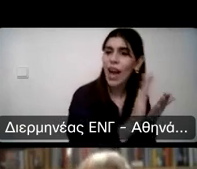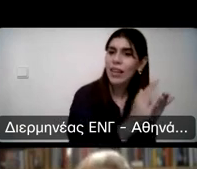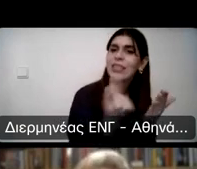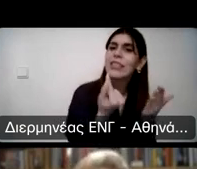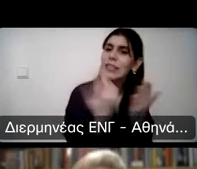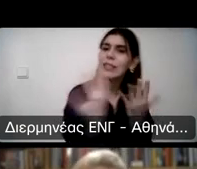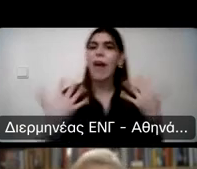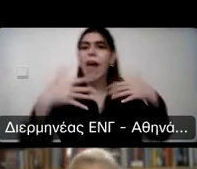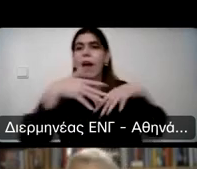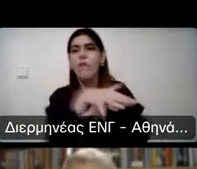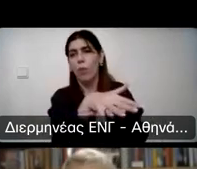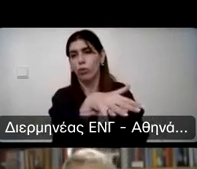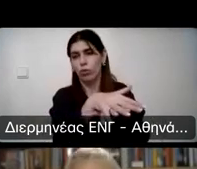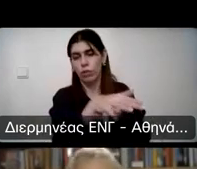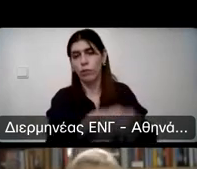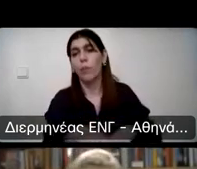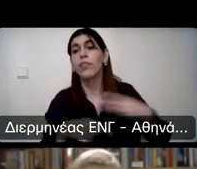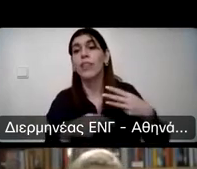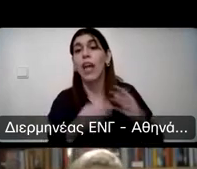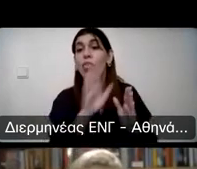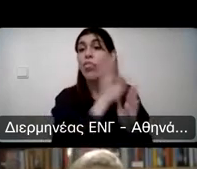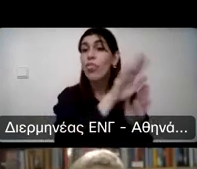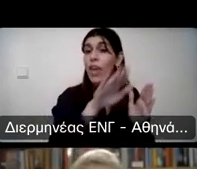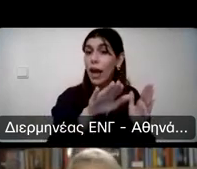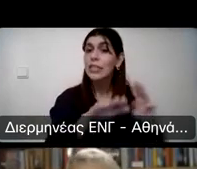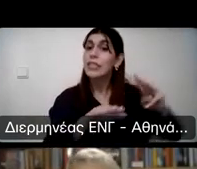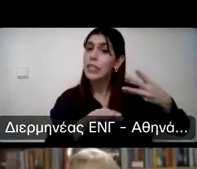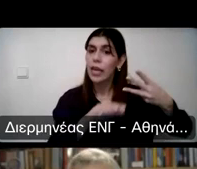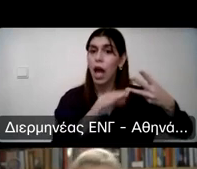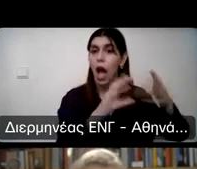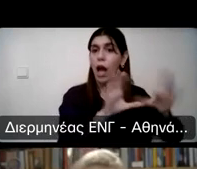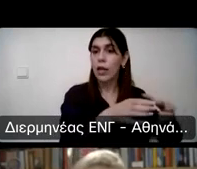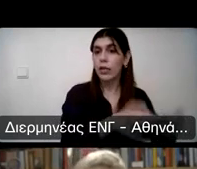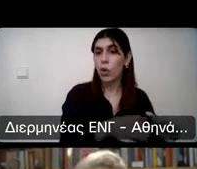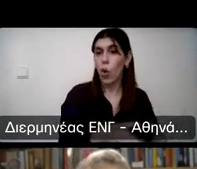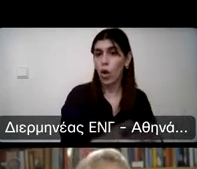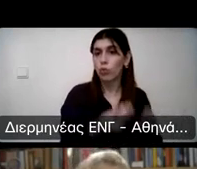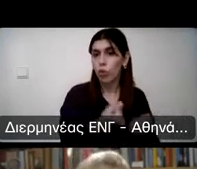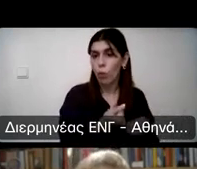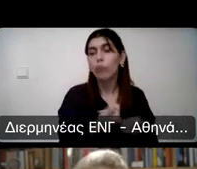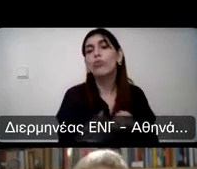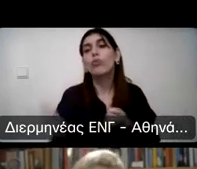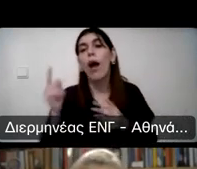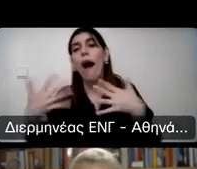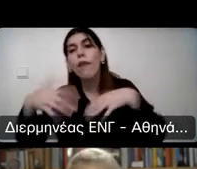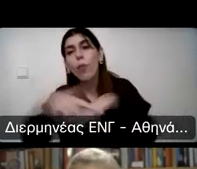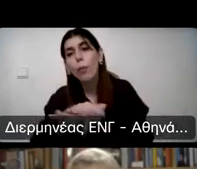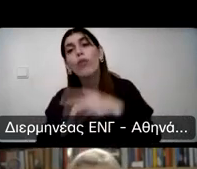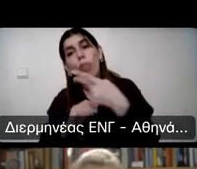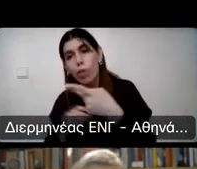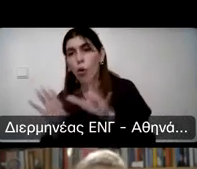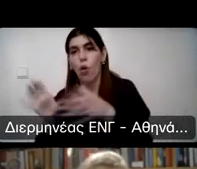μέσω τριών υποκατηγοριών διάκρισης και δύο υποκατηγοριών αφομοίωσης. Στη βάση αυτή των πέντε